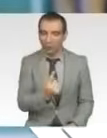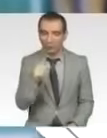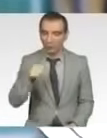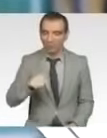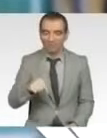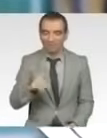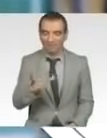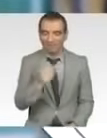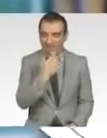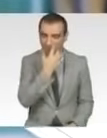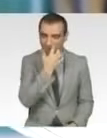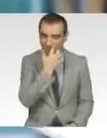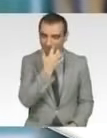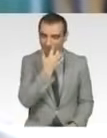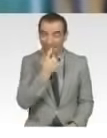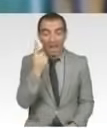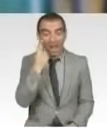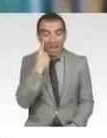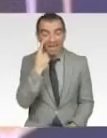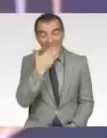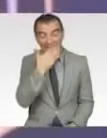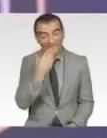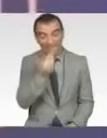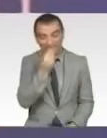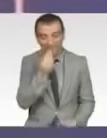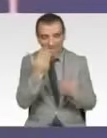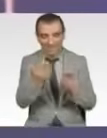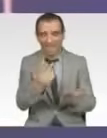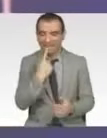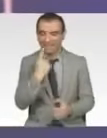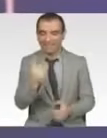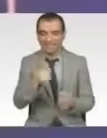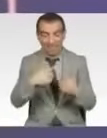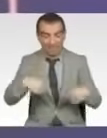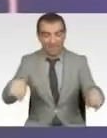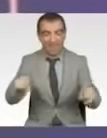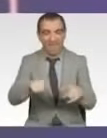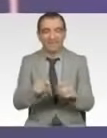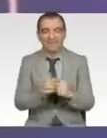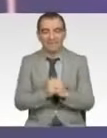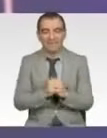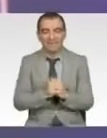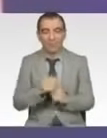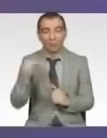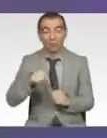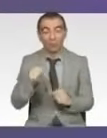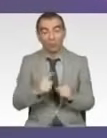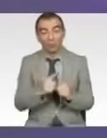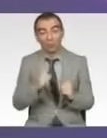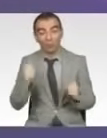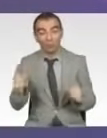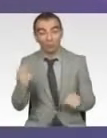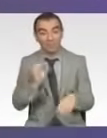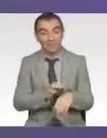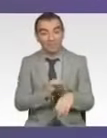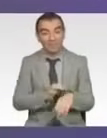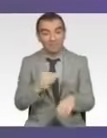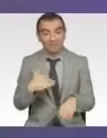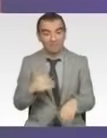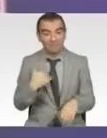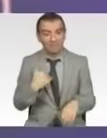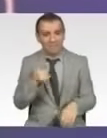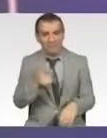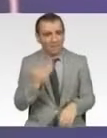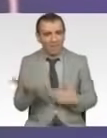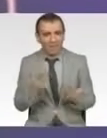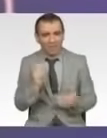Şimdiden hayırlı iftarlar dileyelim herkese. Bugün uzun zamandır bize konu... Sen